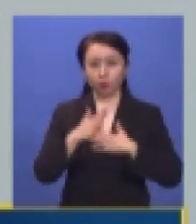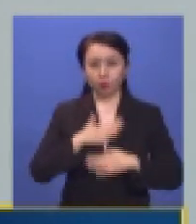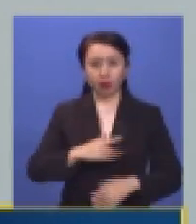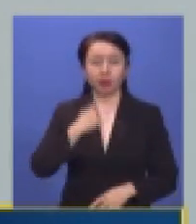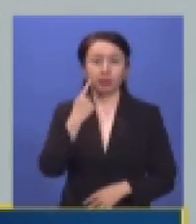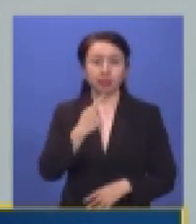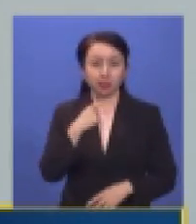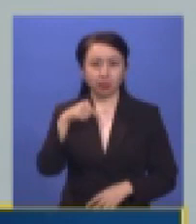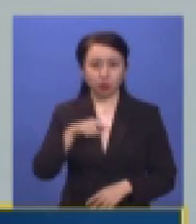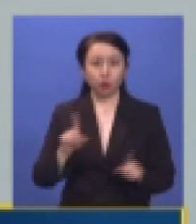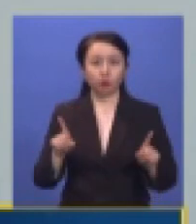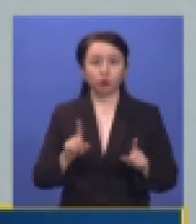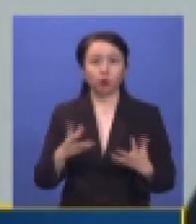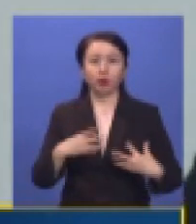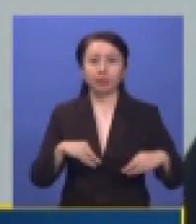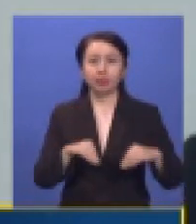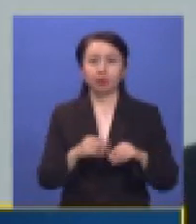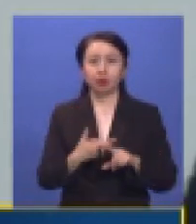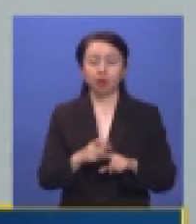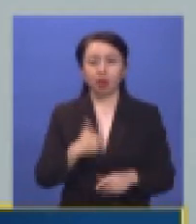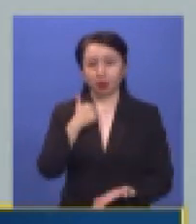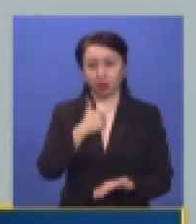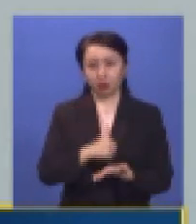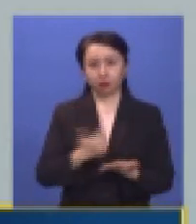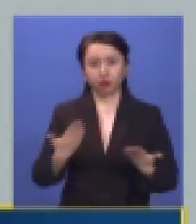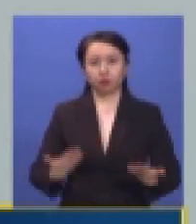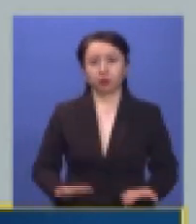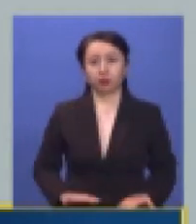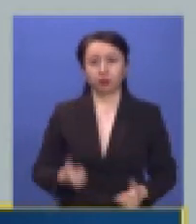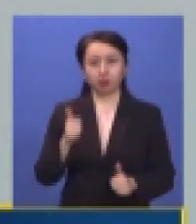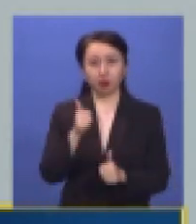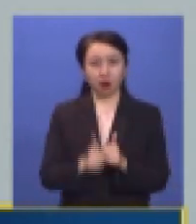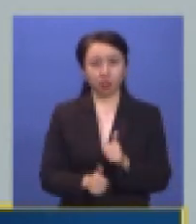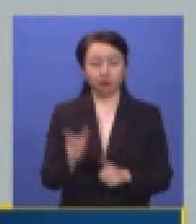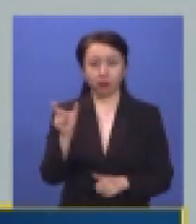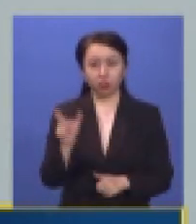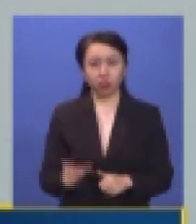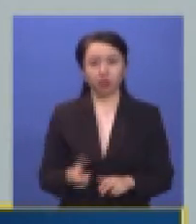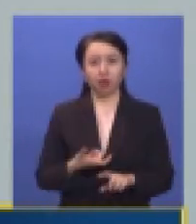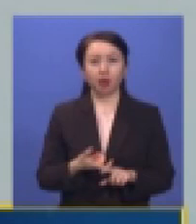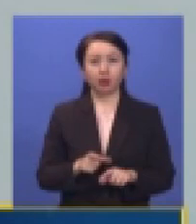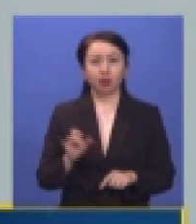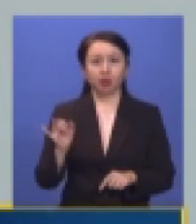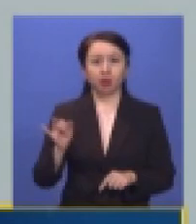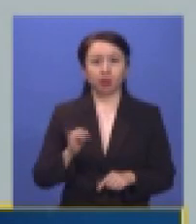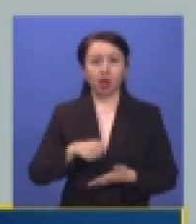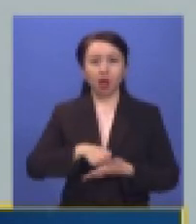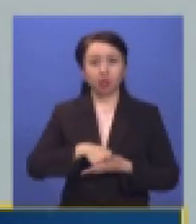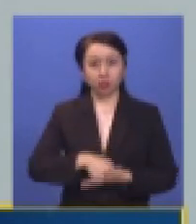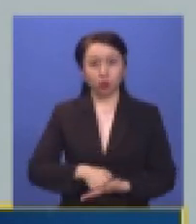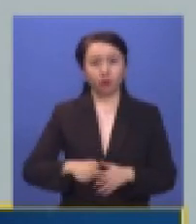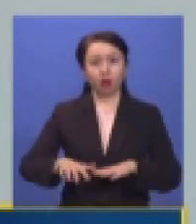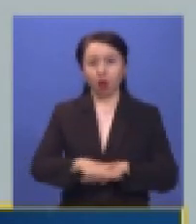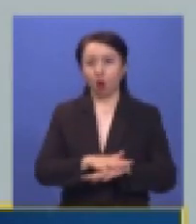что семья – это самое главное в жизни каждого человека. Это и основа